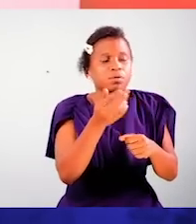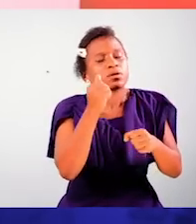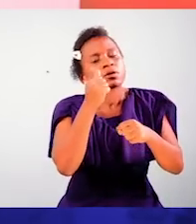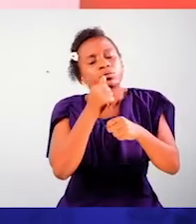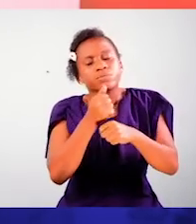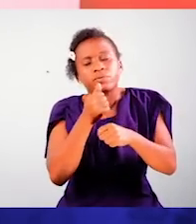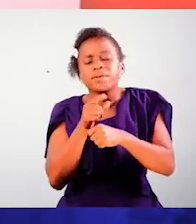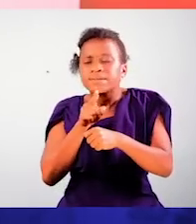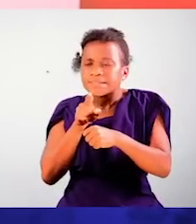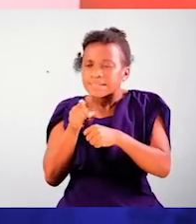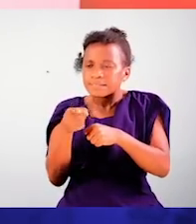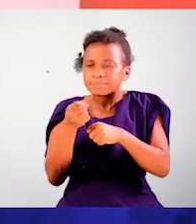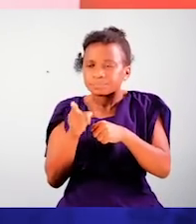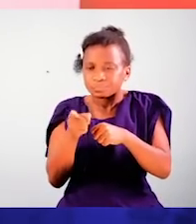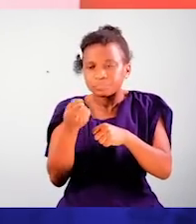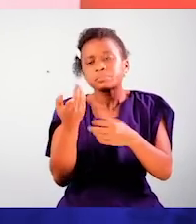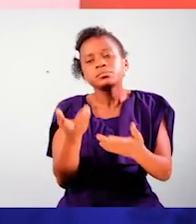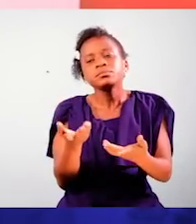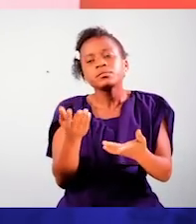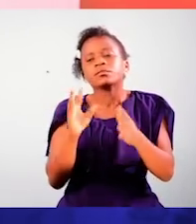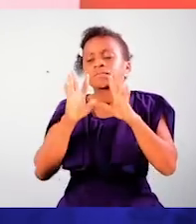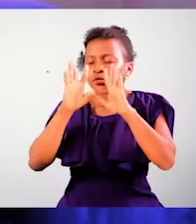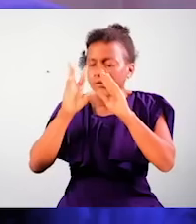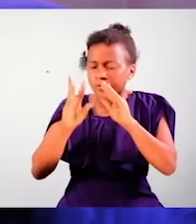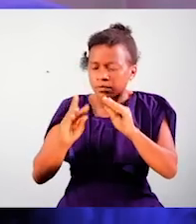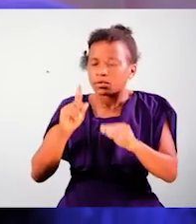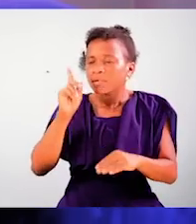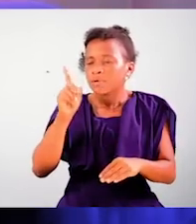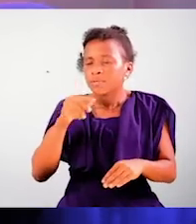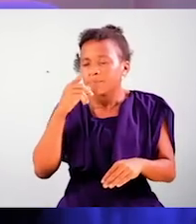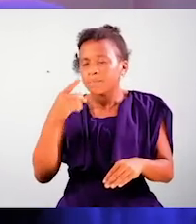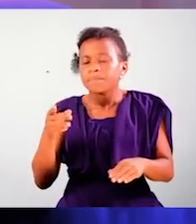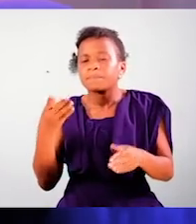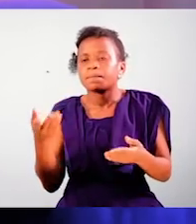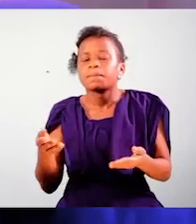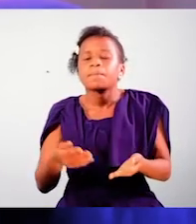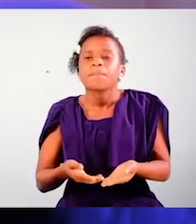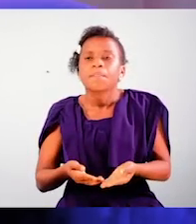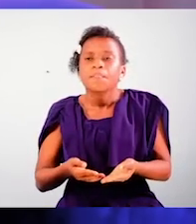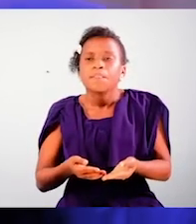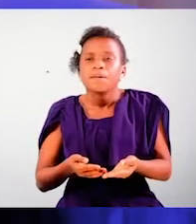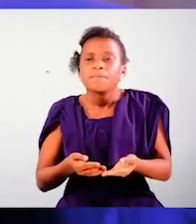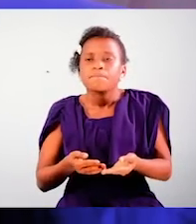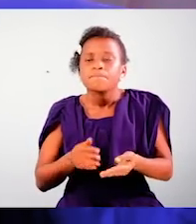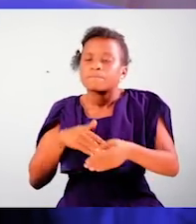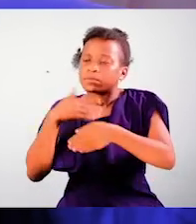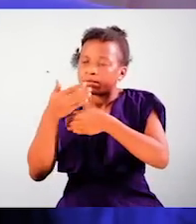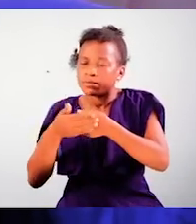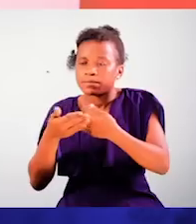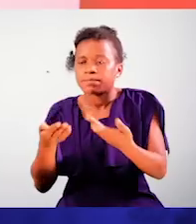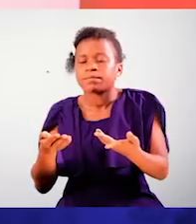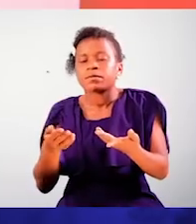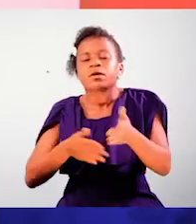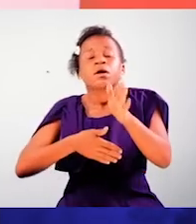hizi zisijirudie na madude yale yale. Kwanza kabisa tuwawajibishe mawaziri ambao wizara